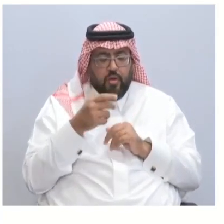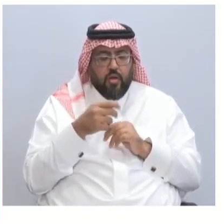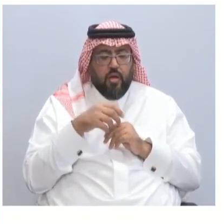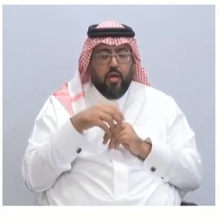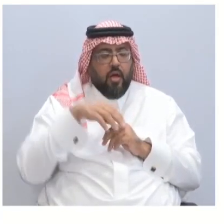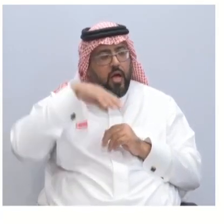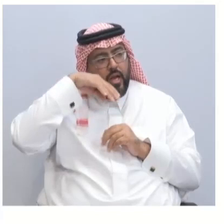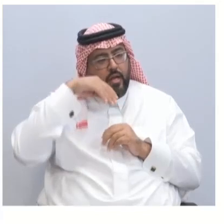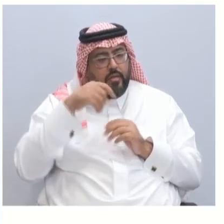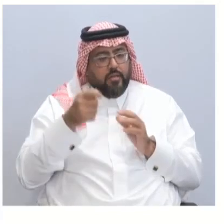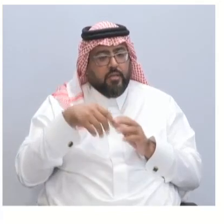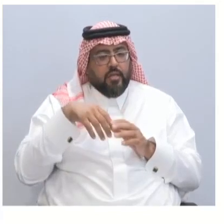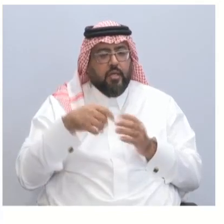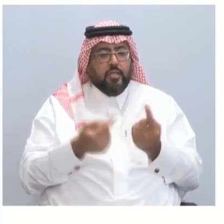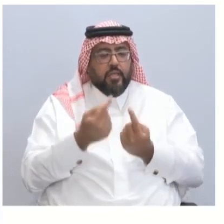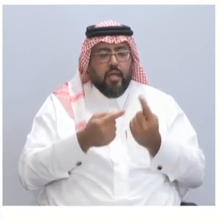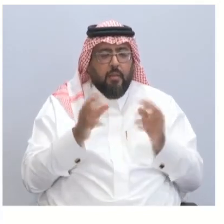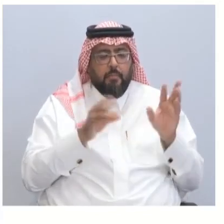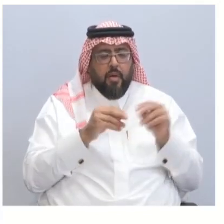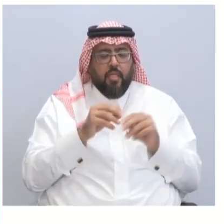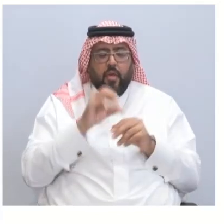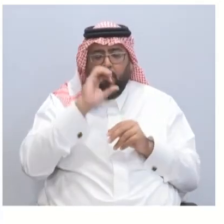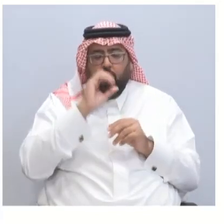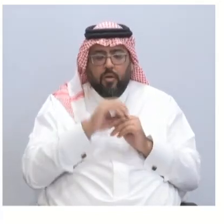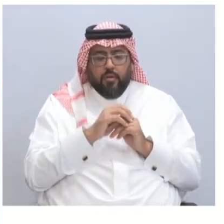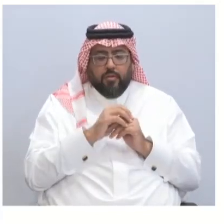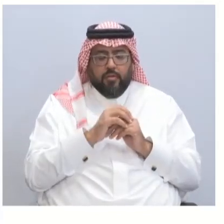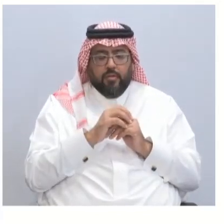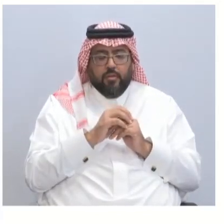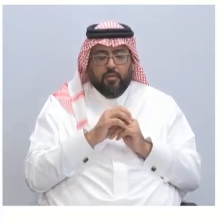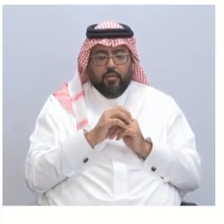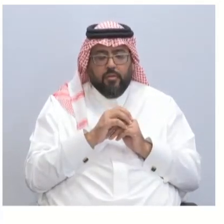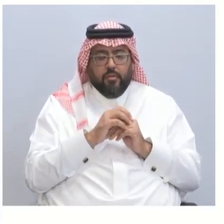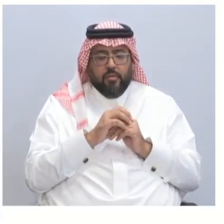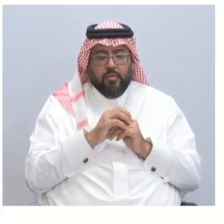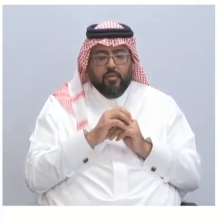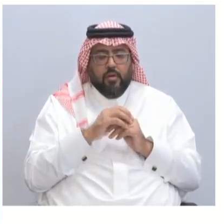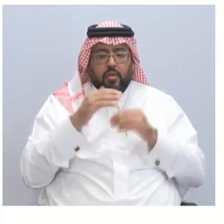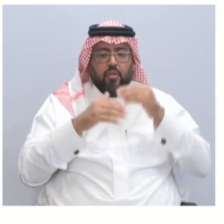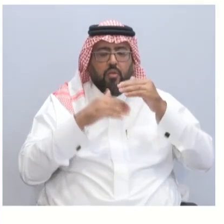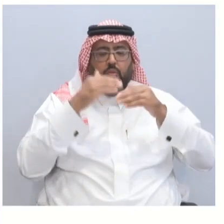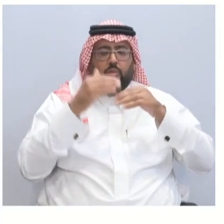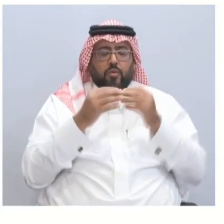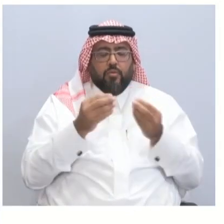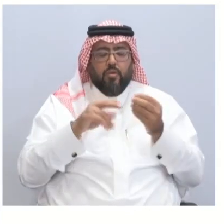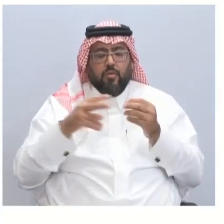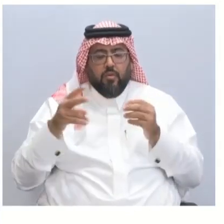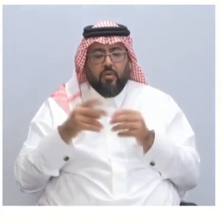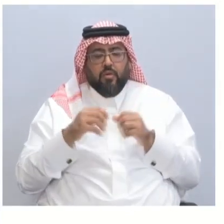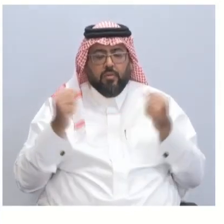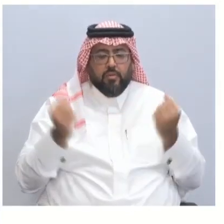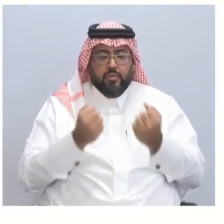والاغنام وزراعه بعض الواحات الغنيه بالمياه وقد تطورت وتنوعت